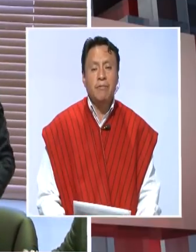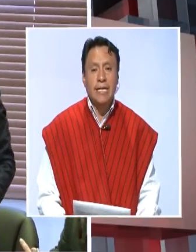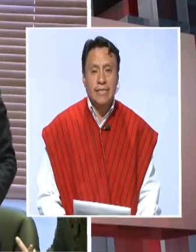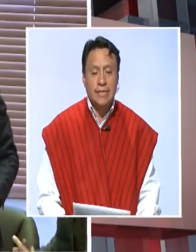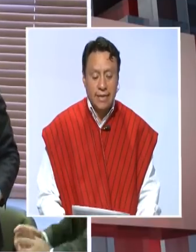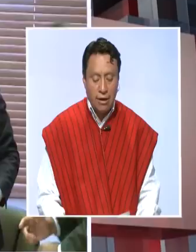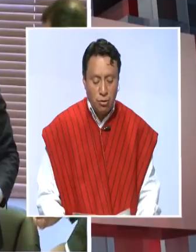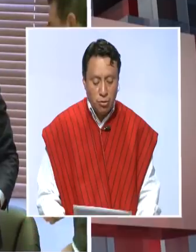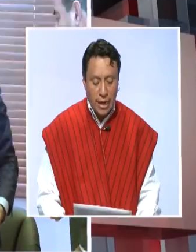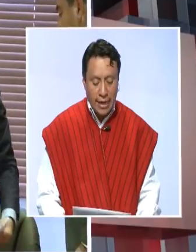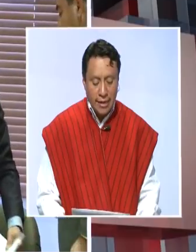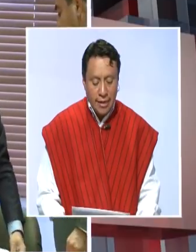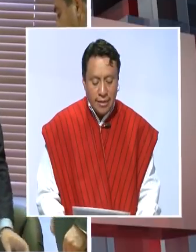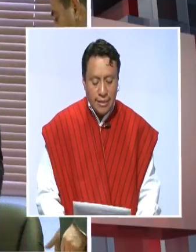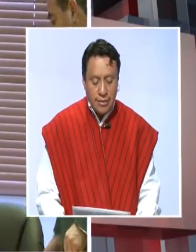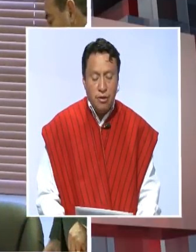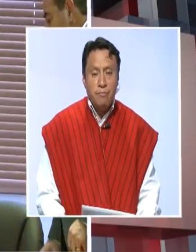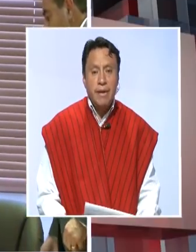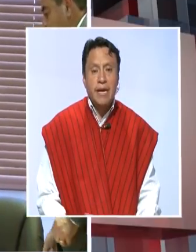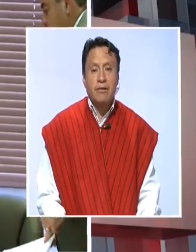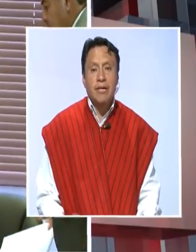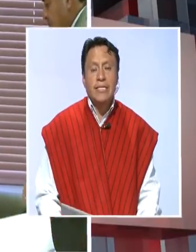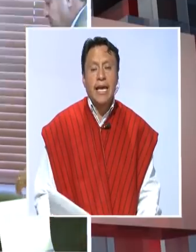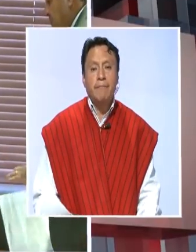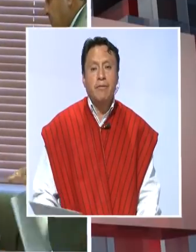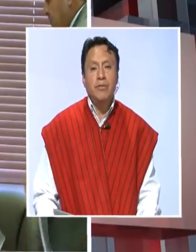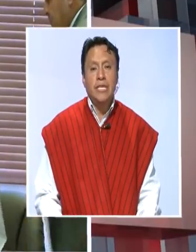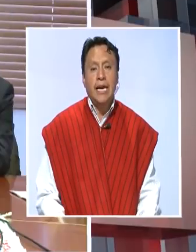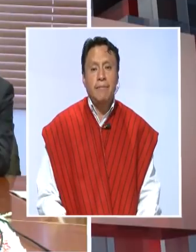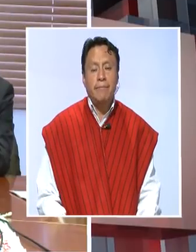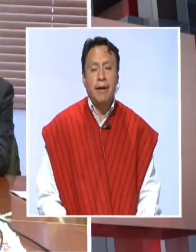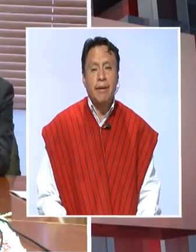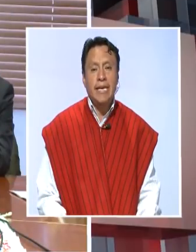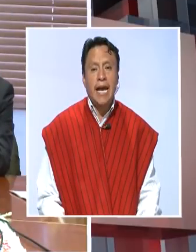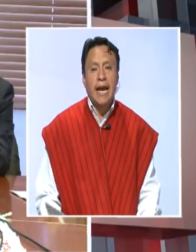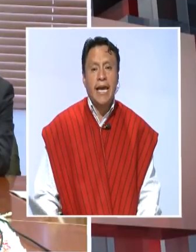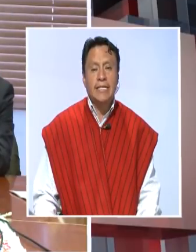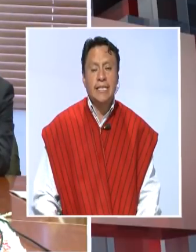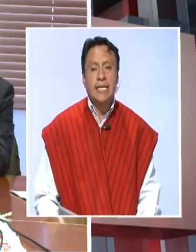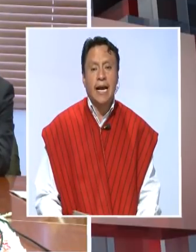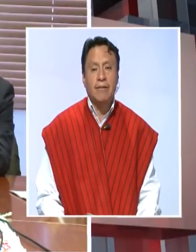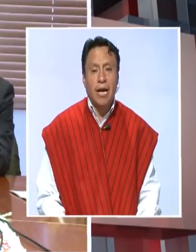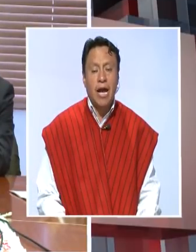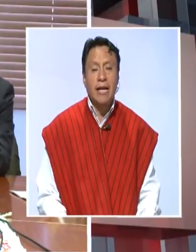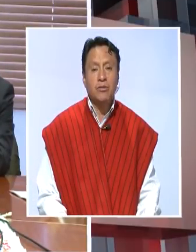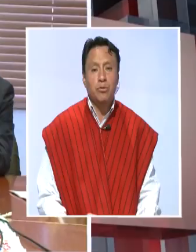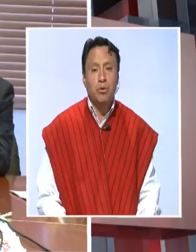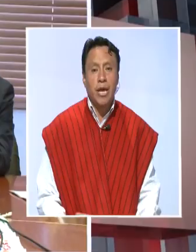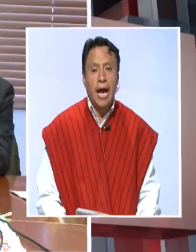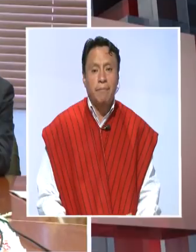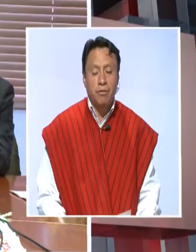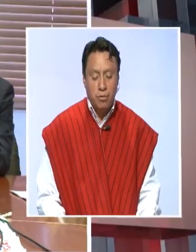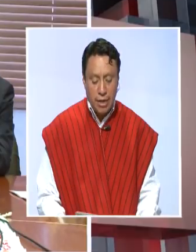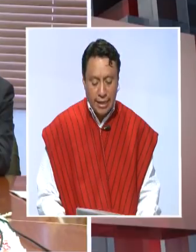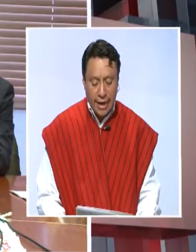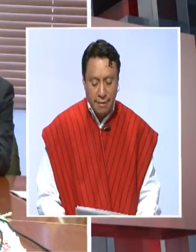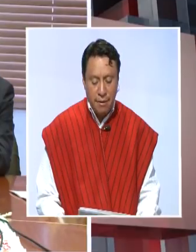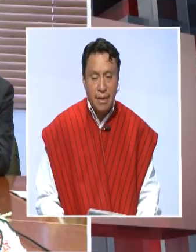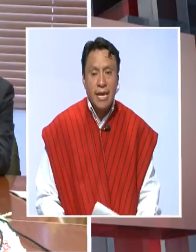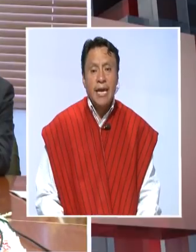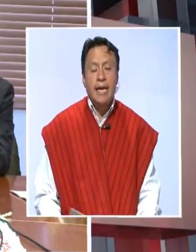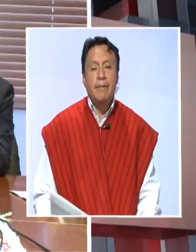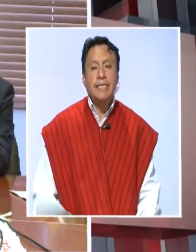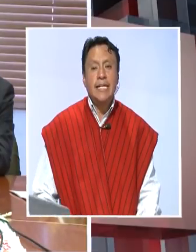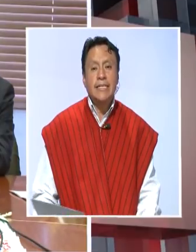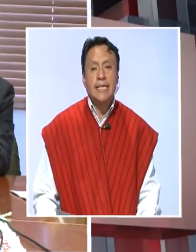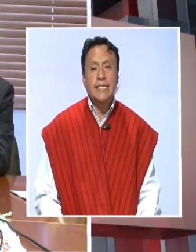Nishpami, Huillachishka, Kuna. Sesión miércoles, kaya punya ima pagmi ña kaya chishka kanakan tukui apukuna